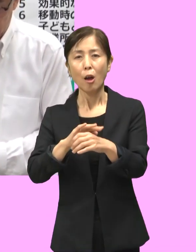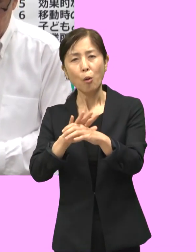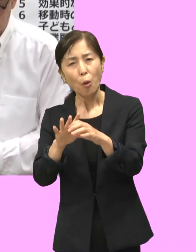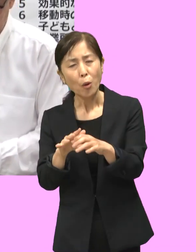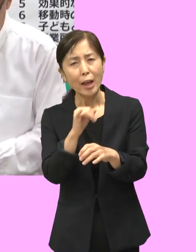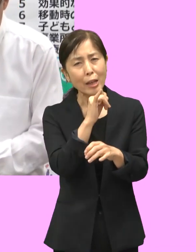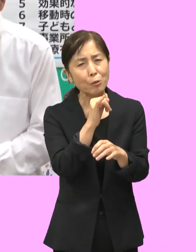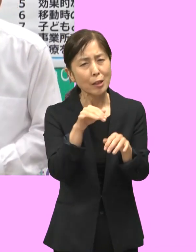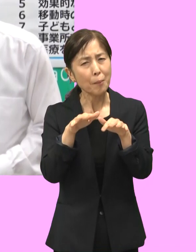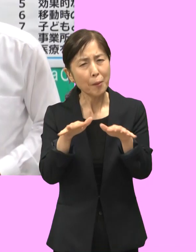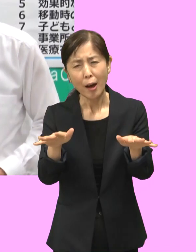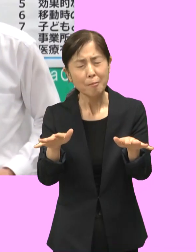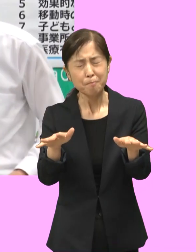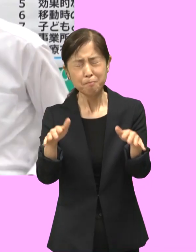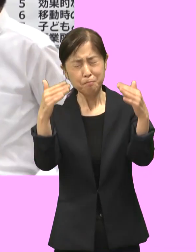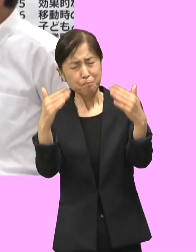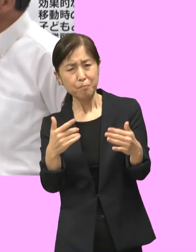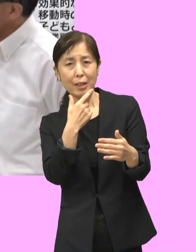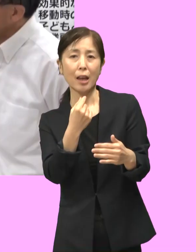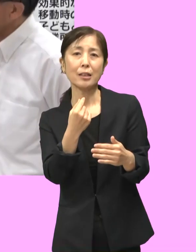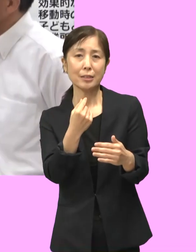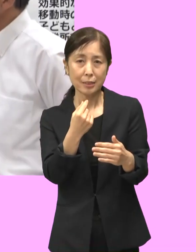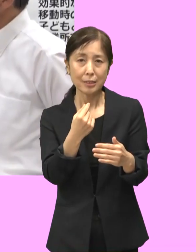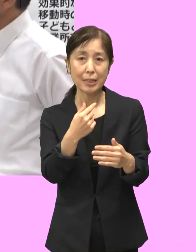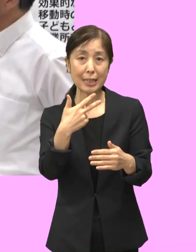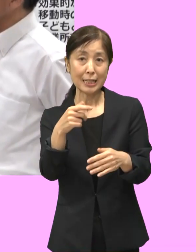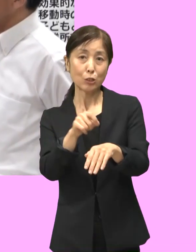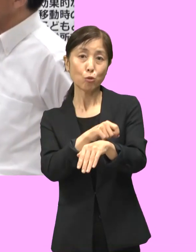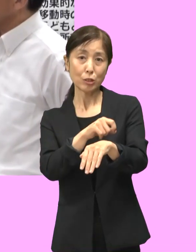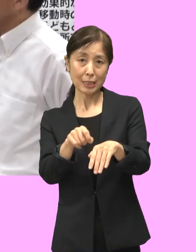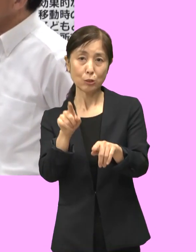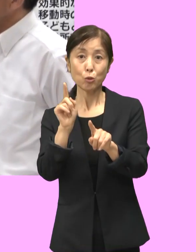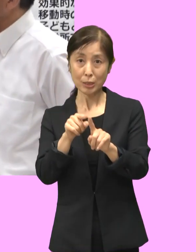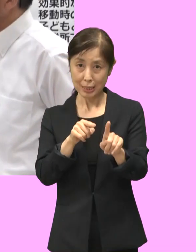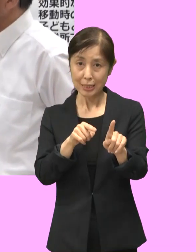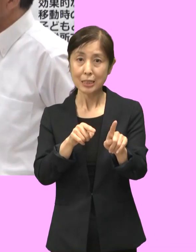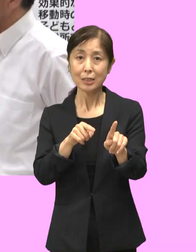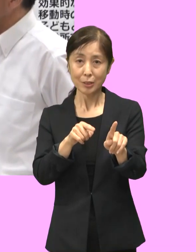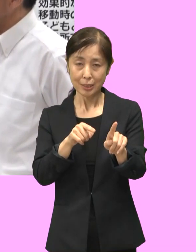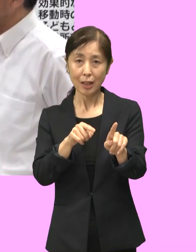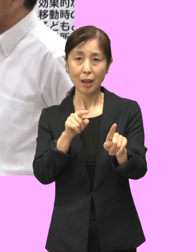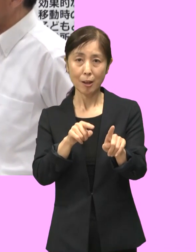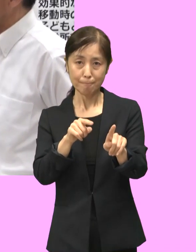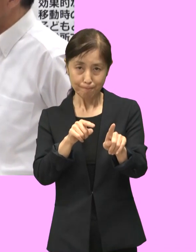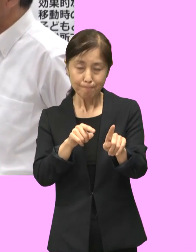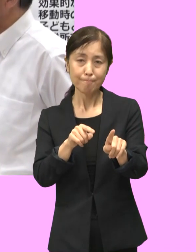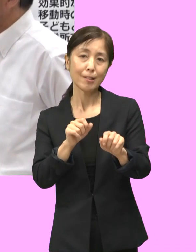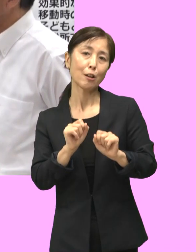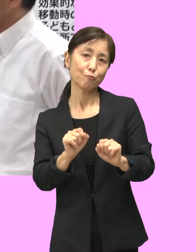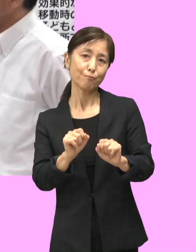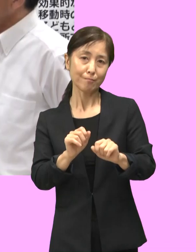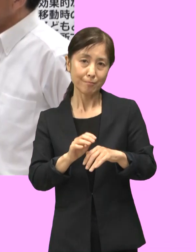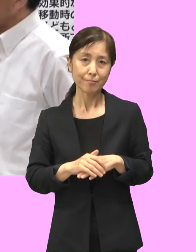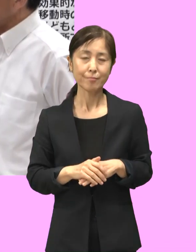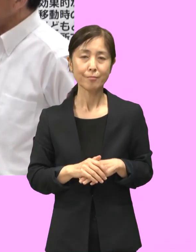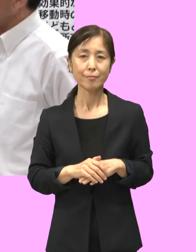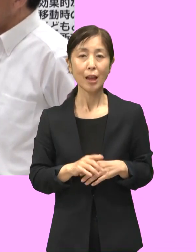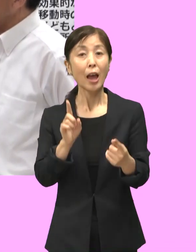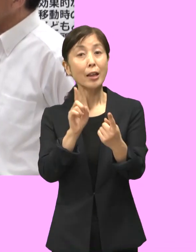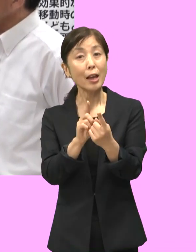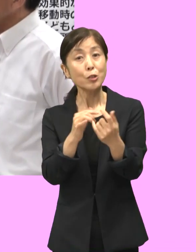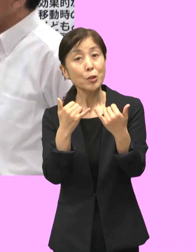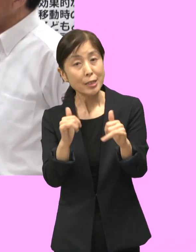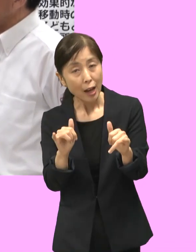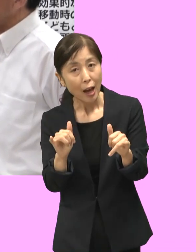したいということで、今回市独自の措置として、この措置を設けることにしました。まあ、対象